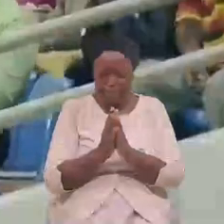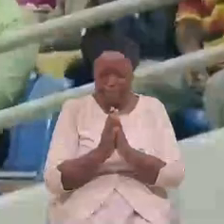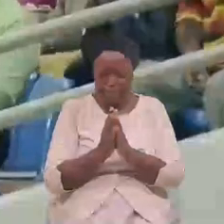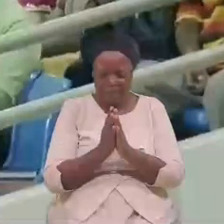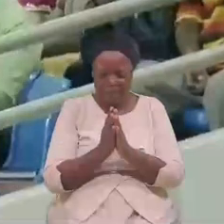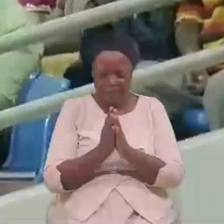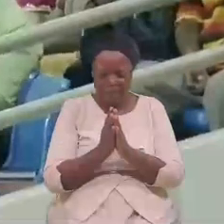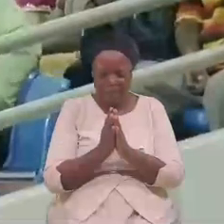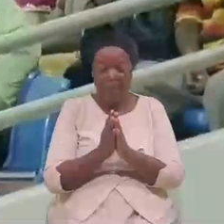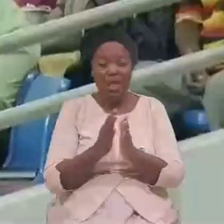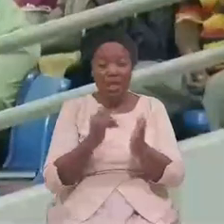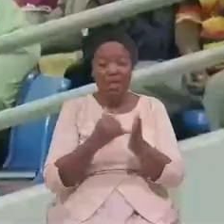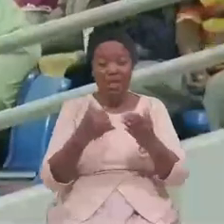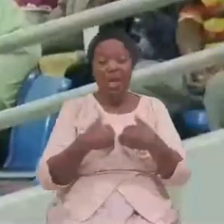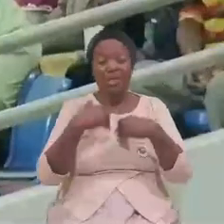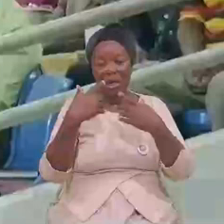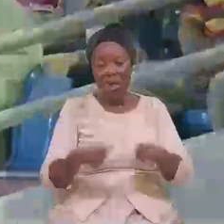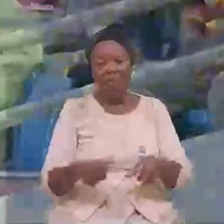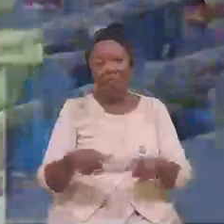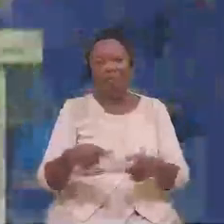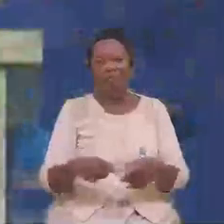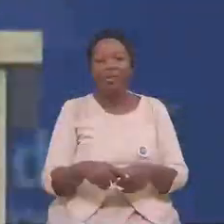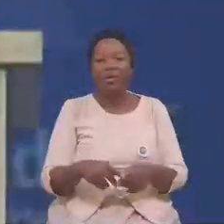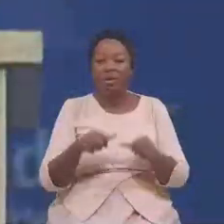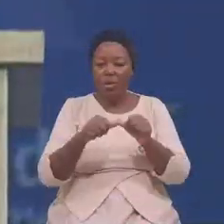C'est fait. Toujours debout.